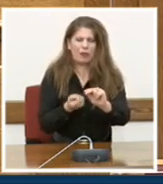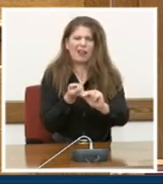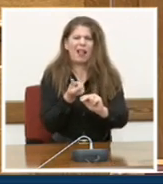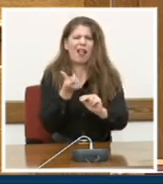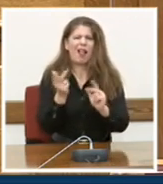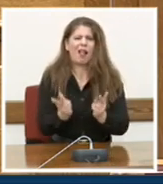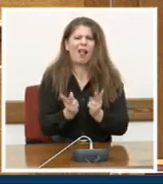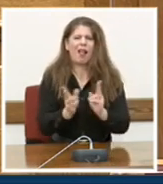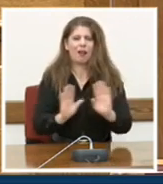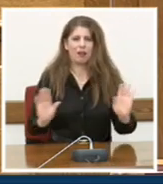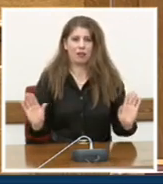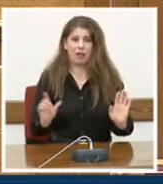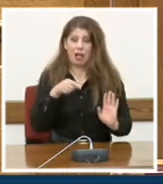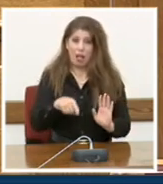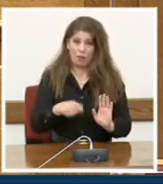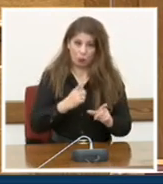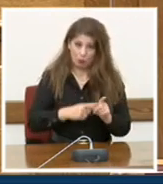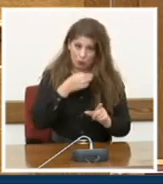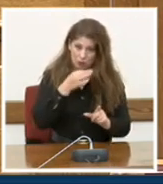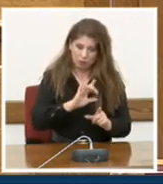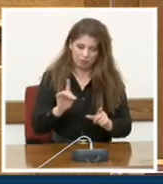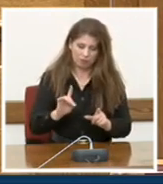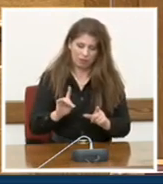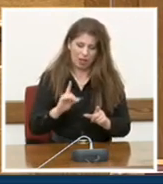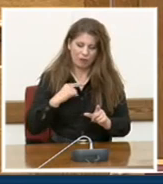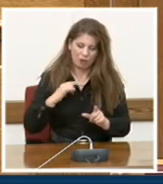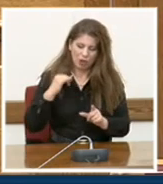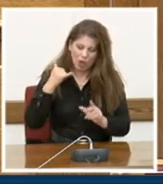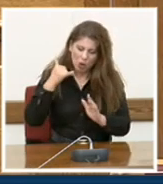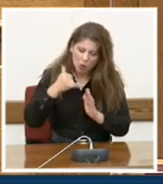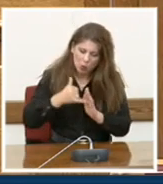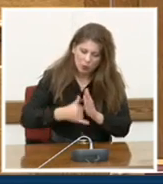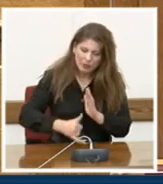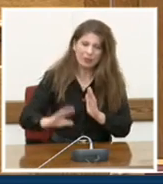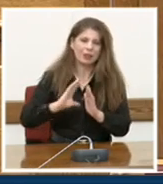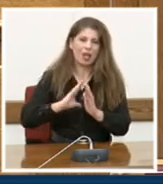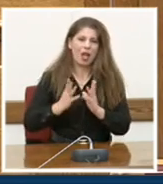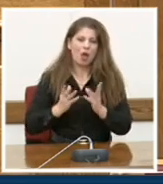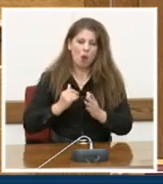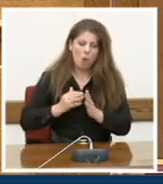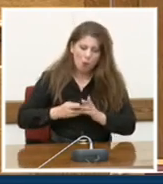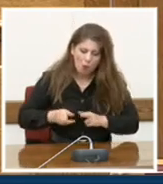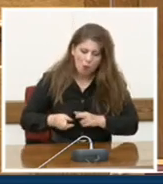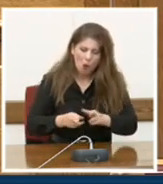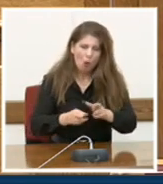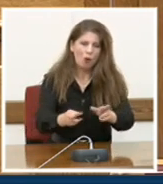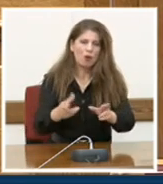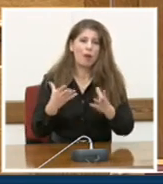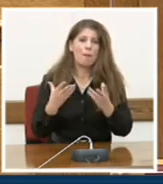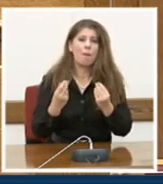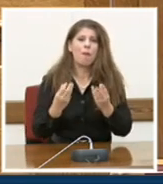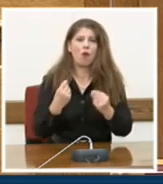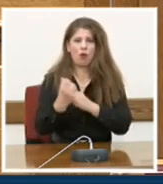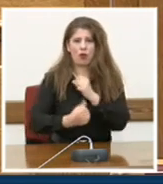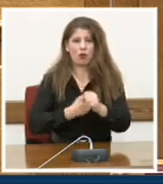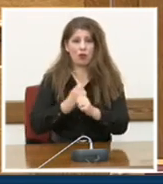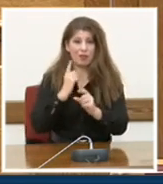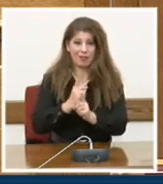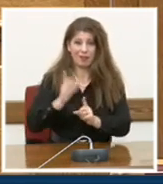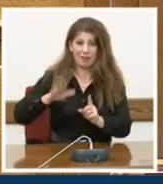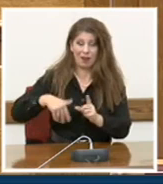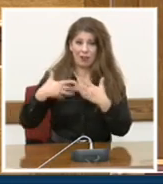το καταστάλαγμα μιας πορείας πάρα πολλών χρόνων, ιδιαίτερα των τελευταίων 10 ετών, αλλά και